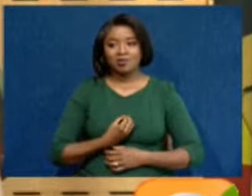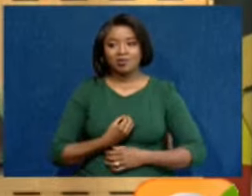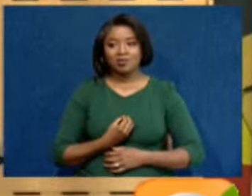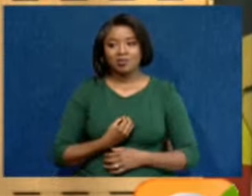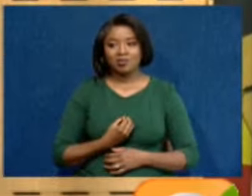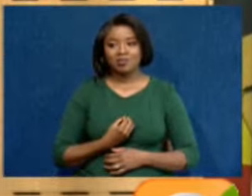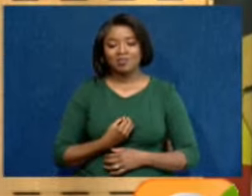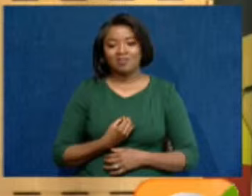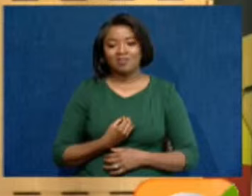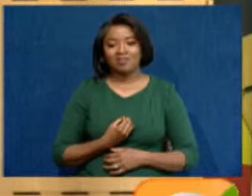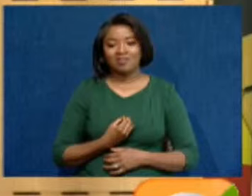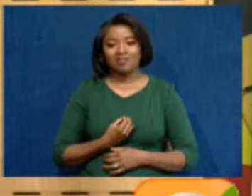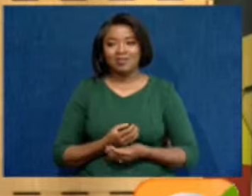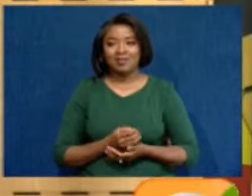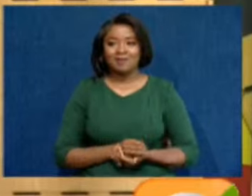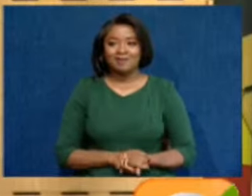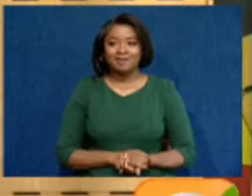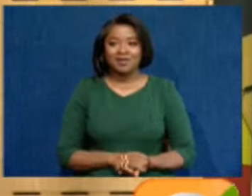sterling